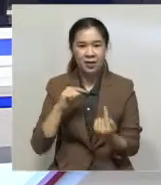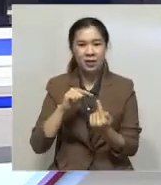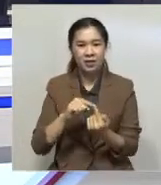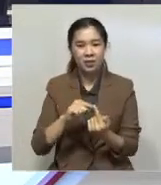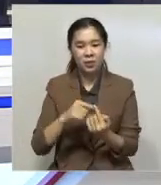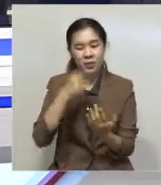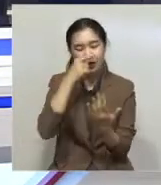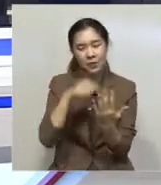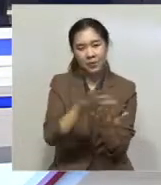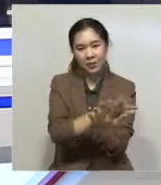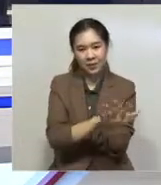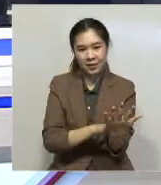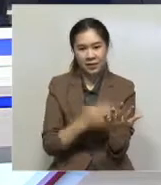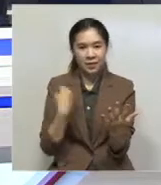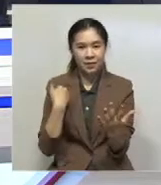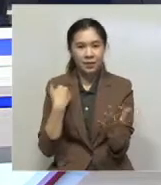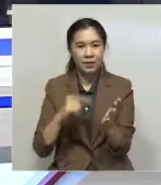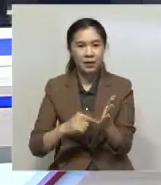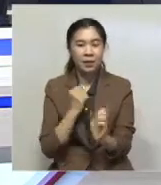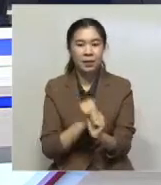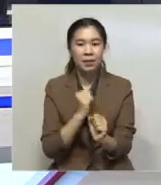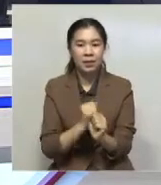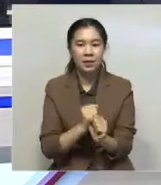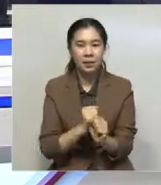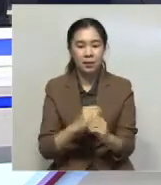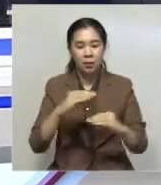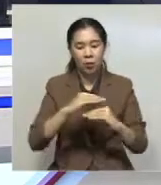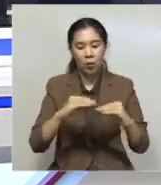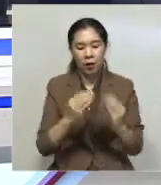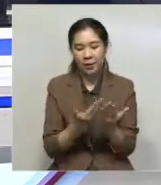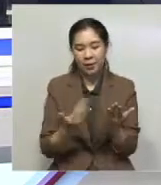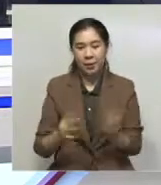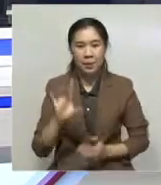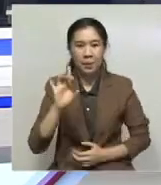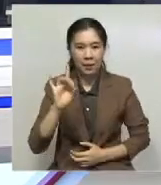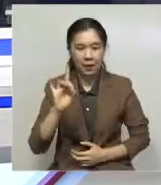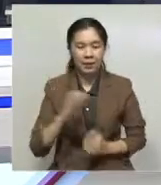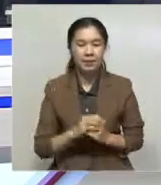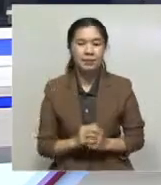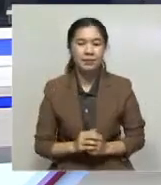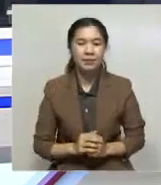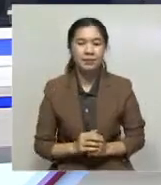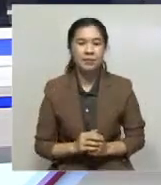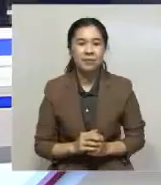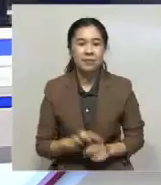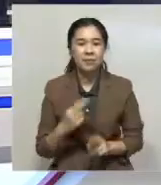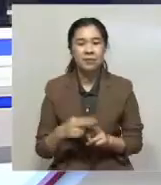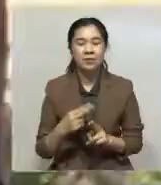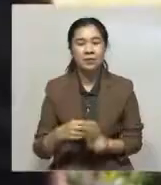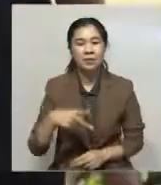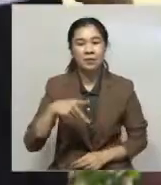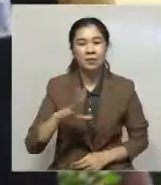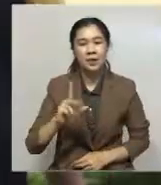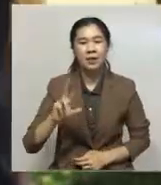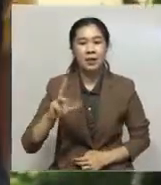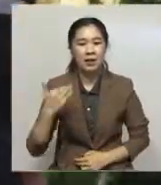สดุทั่วประเทศจะดำเนินการในระยะแรก8โครงการก่อนนะคะล่าสุดทางตอนนี้นะคะนายพัชระอนันตสิน